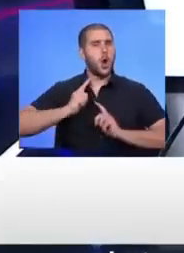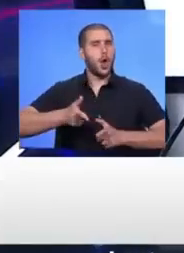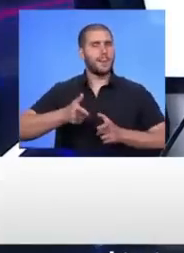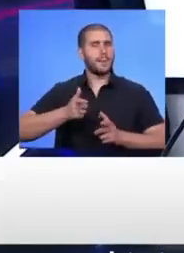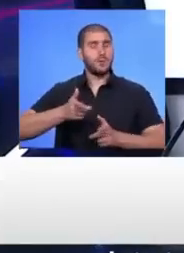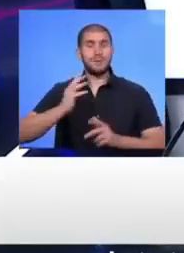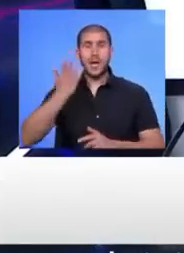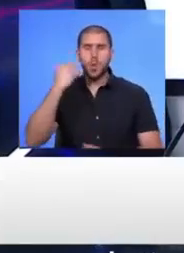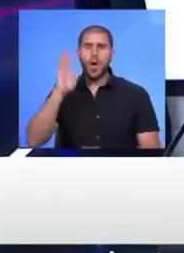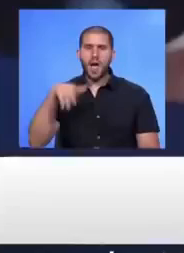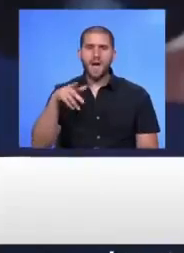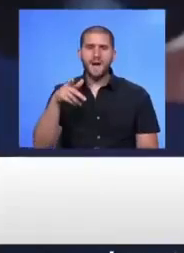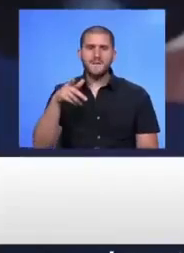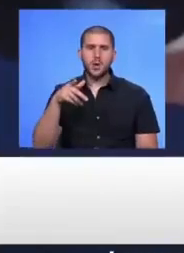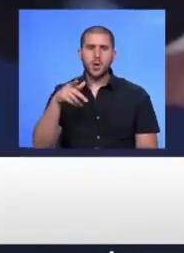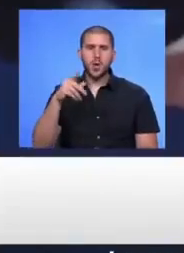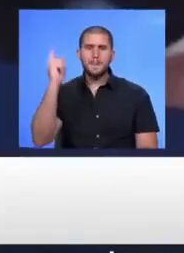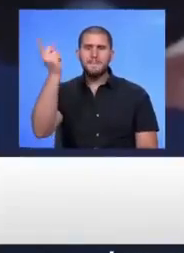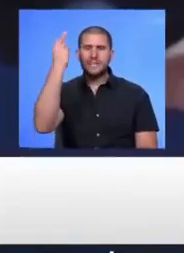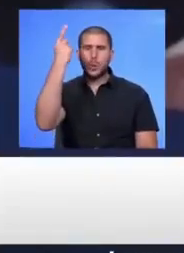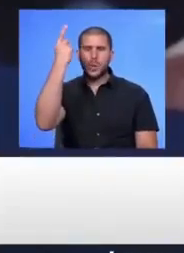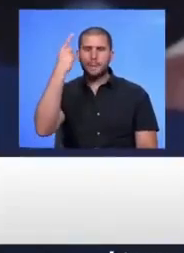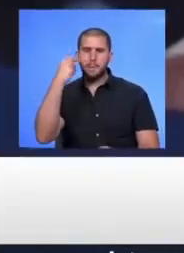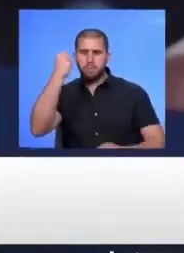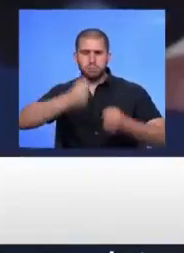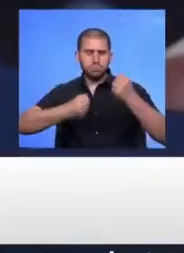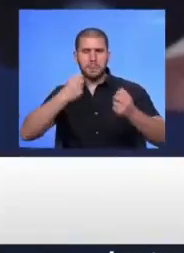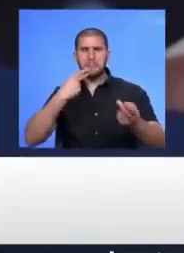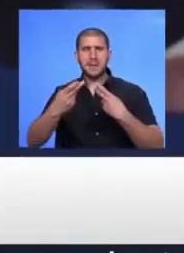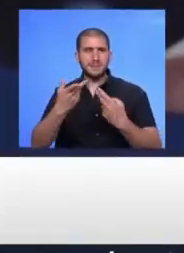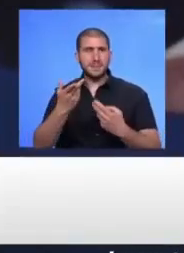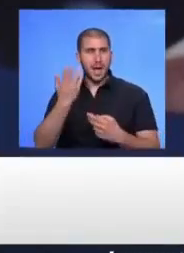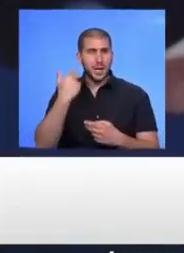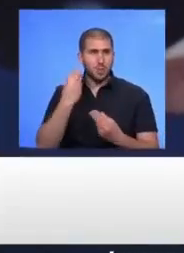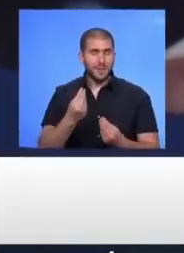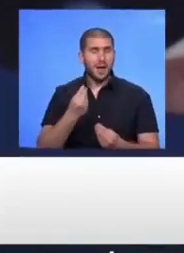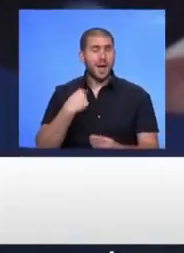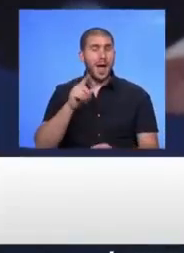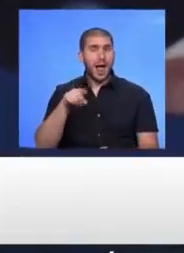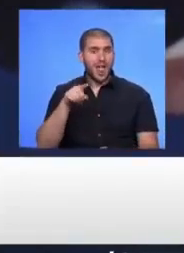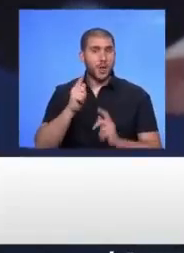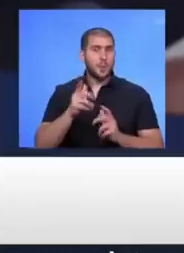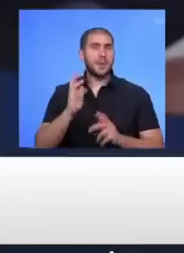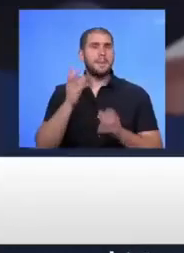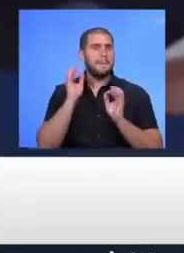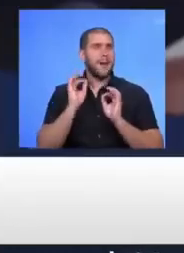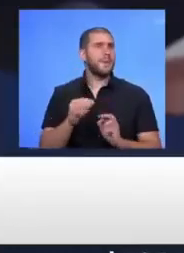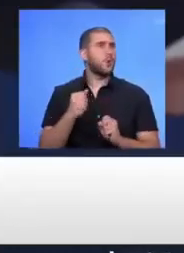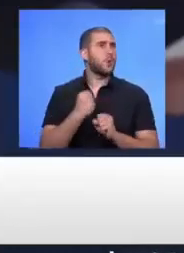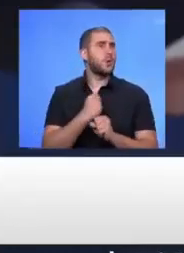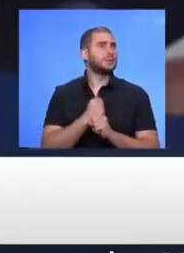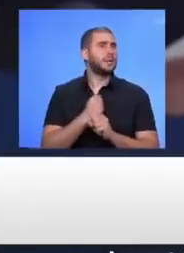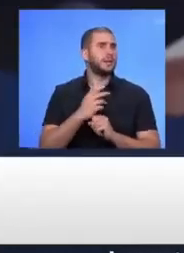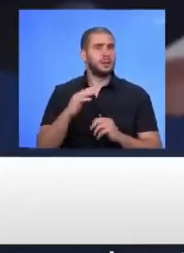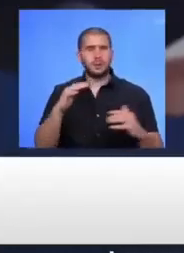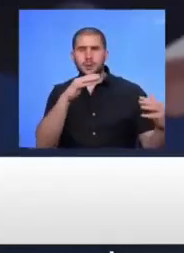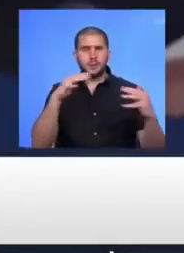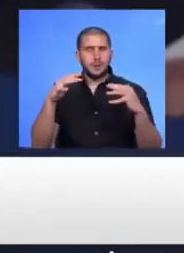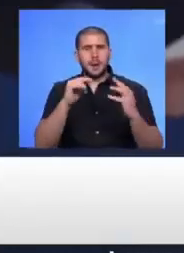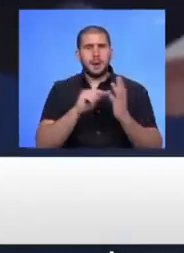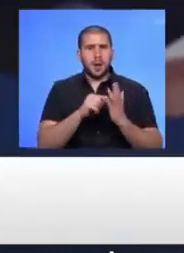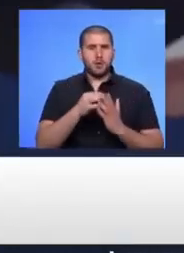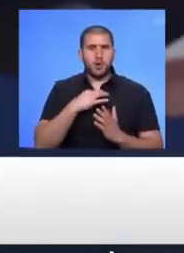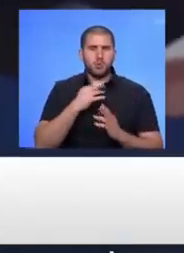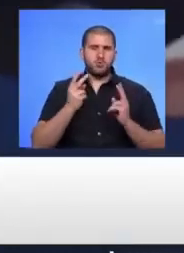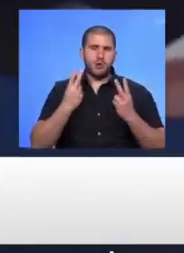אם היו כמה מסקרים טובים שמגיבים בזמן... לא, ברור, ברור. זאת אומרת, אלפי לוחמים זה אם אתה עכשיו עושה אחד מול אחד, כי שלנו שווים פי